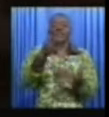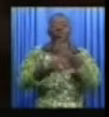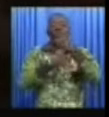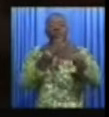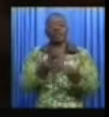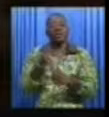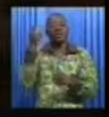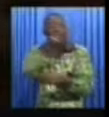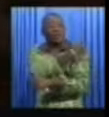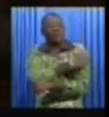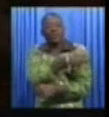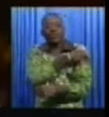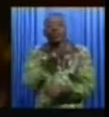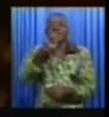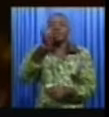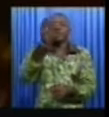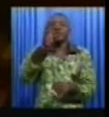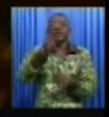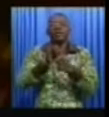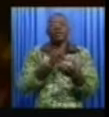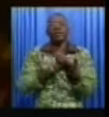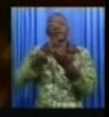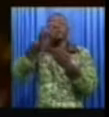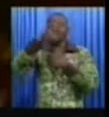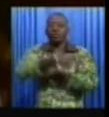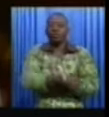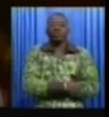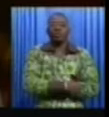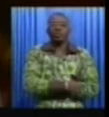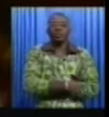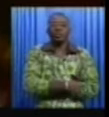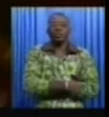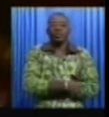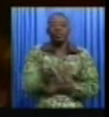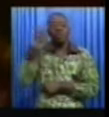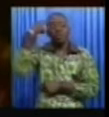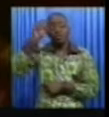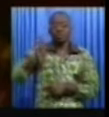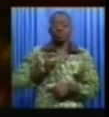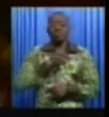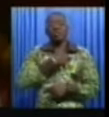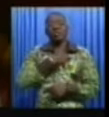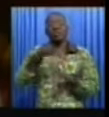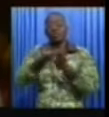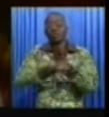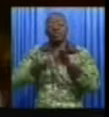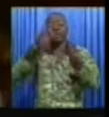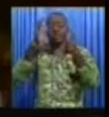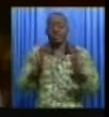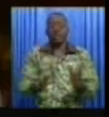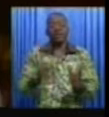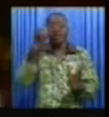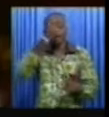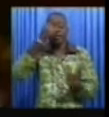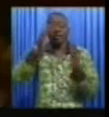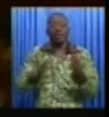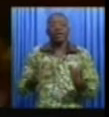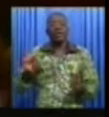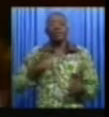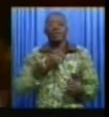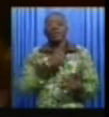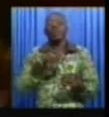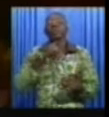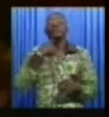depuis 16 jours pour une infection pulmonaire à Pretoria. Mais pour nombre de Sud-Africains, Madiba et son combat sont